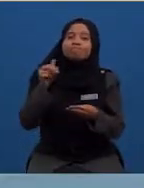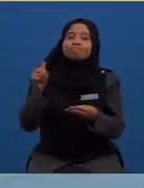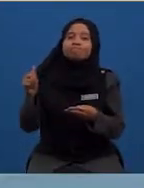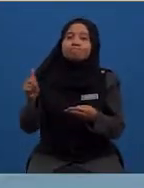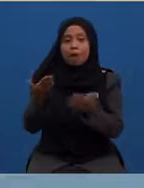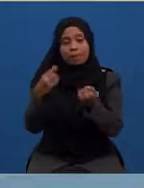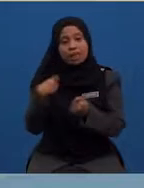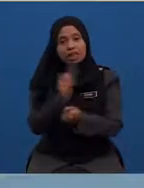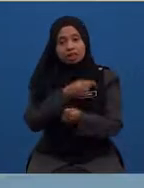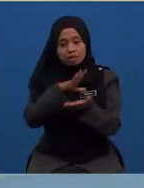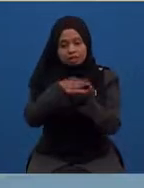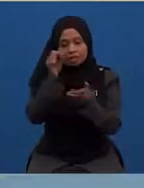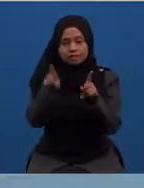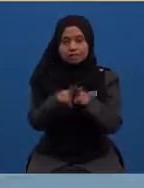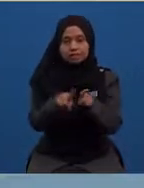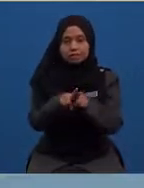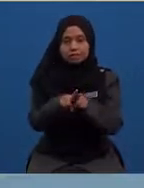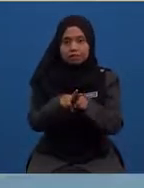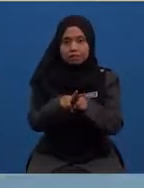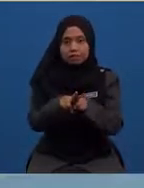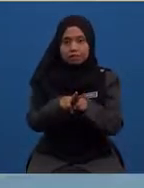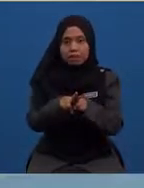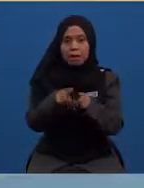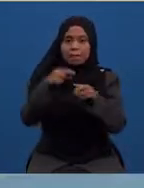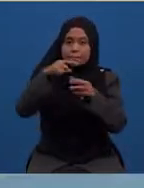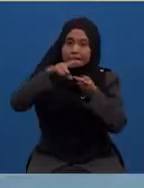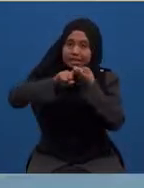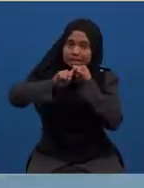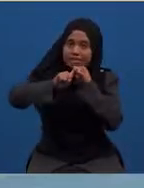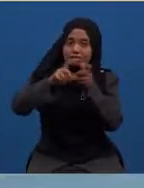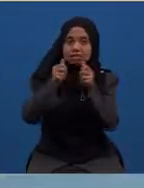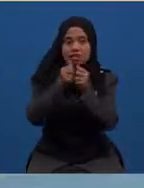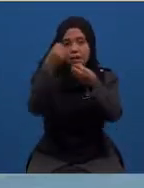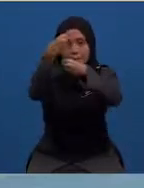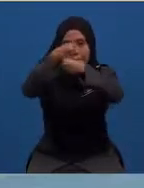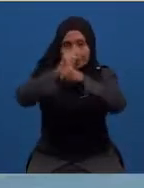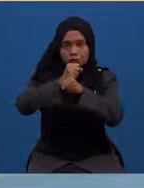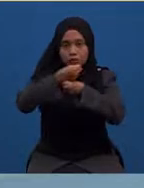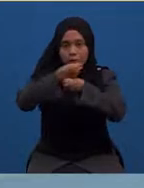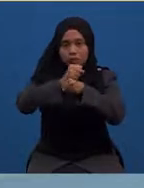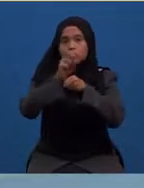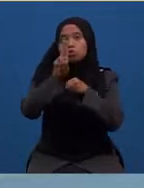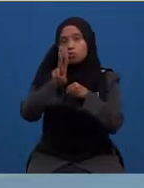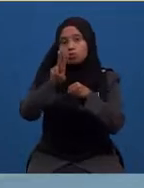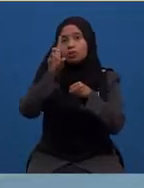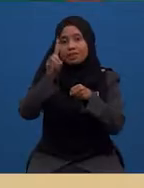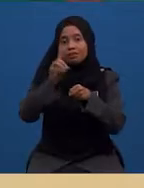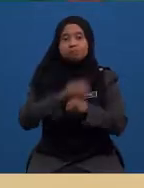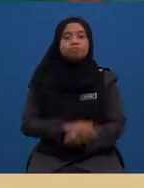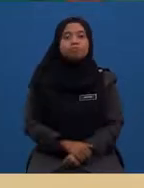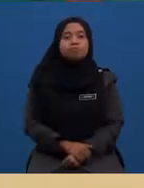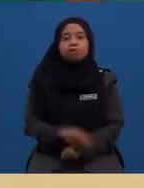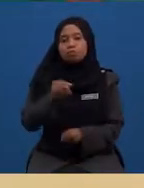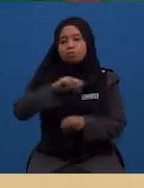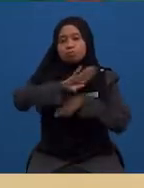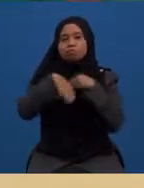Mari kita belajar bersama-sama berkenaan dengan bentuk-bentuk dua dimensi.